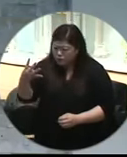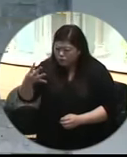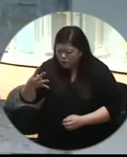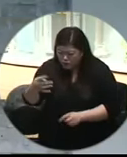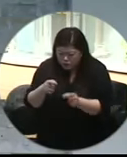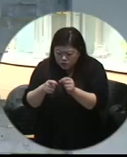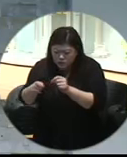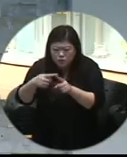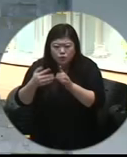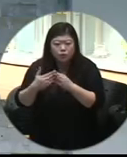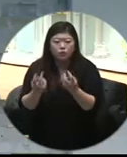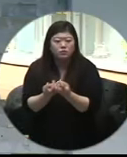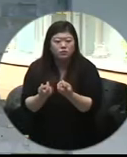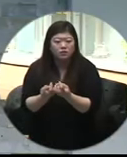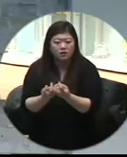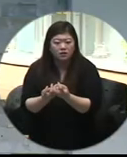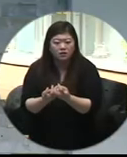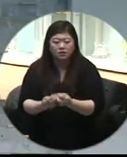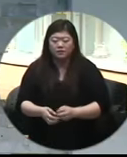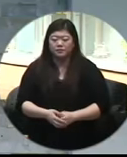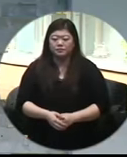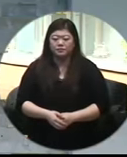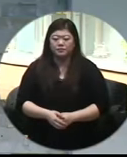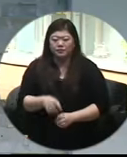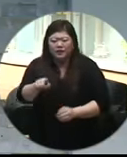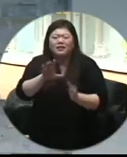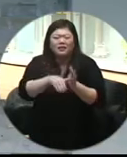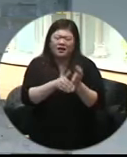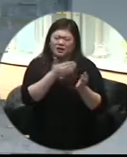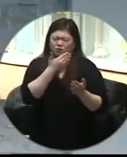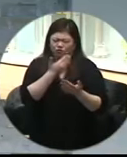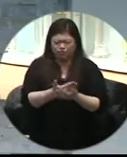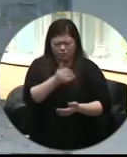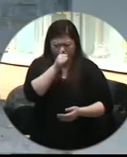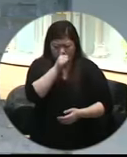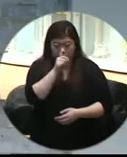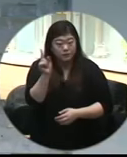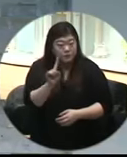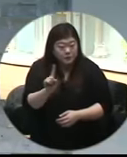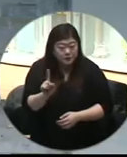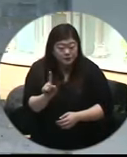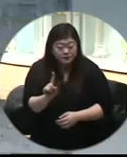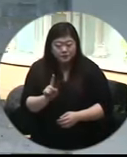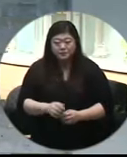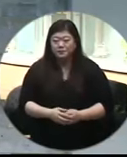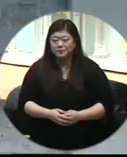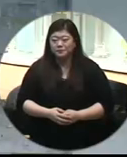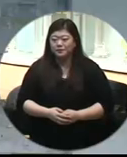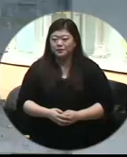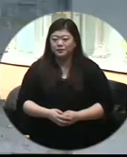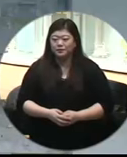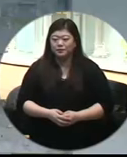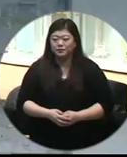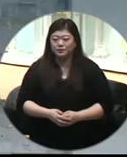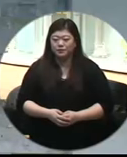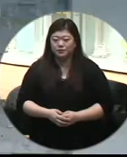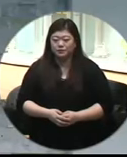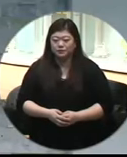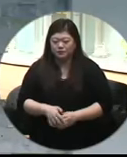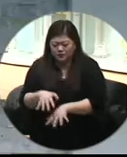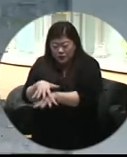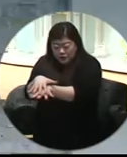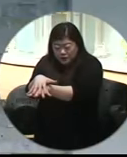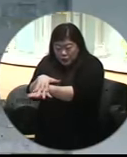이 무형 교회 전략을 사용하는데 중요한 것이 뭐냐. 중요한 거는요. 무형